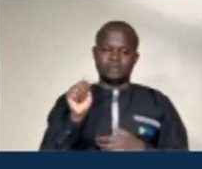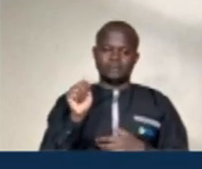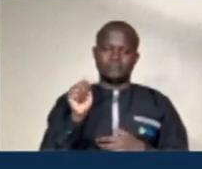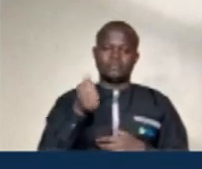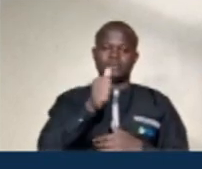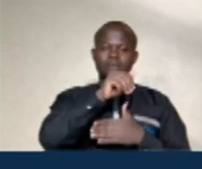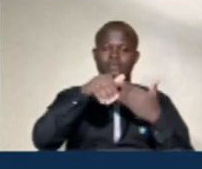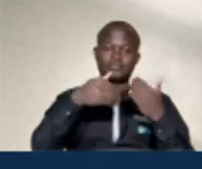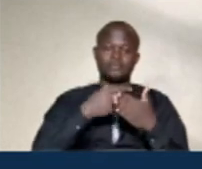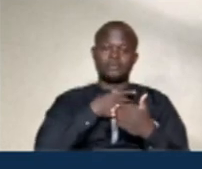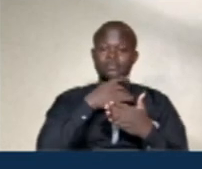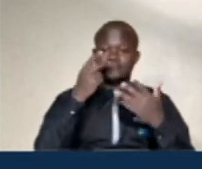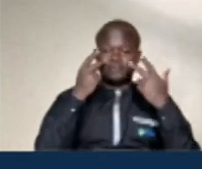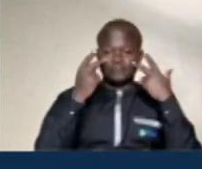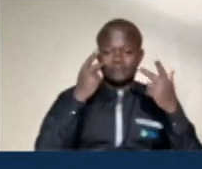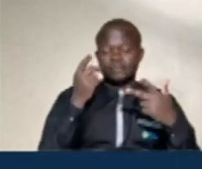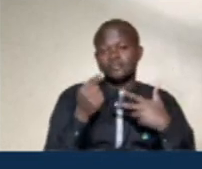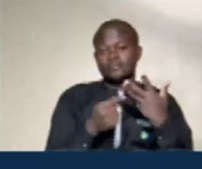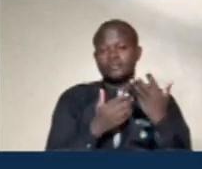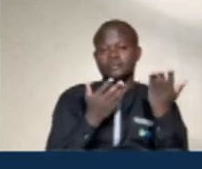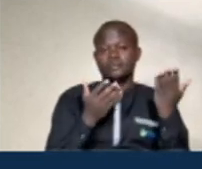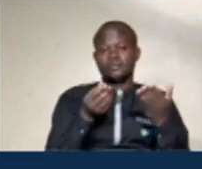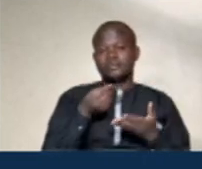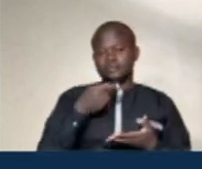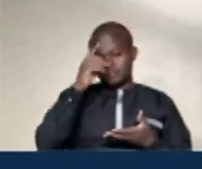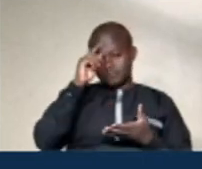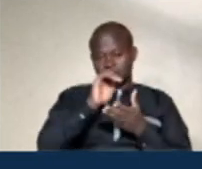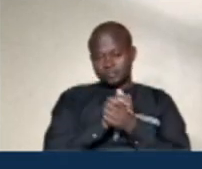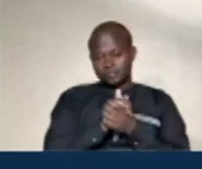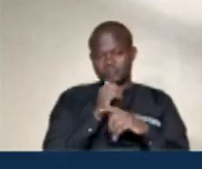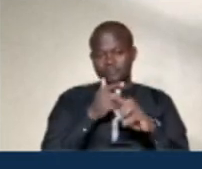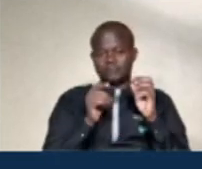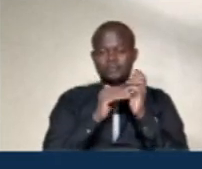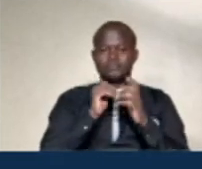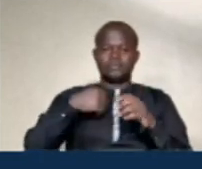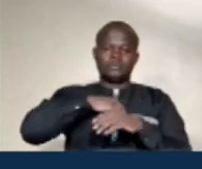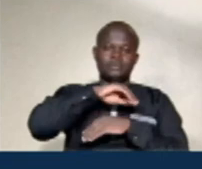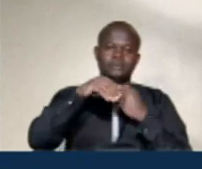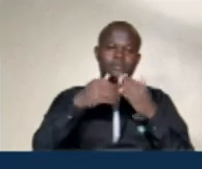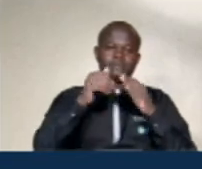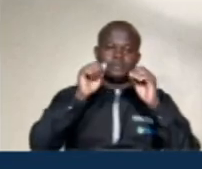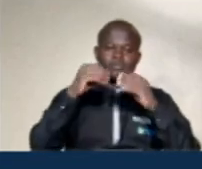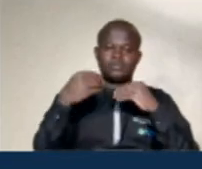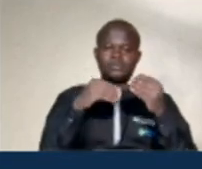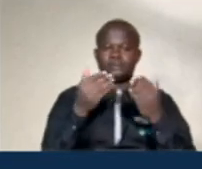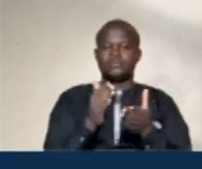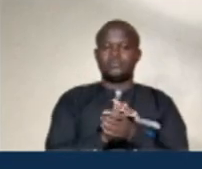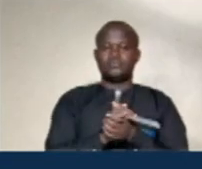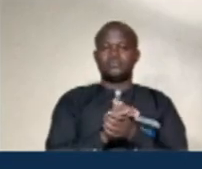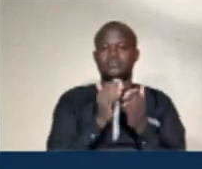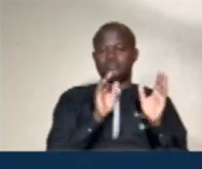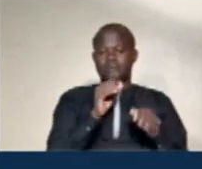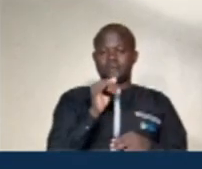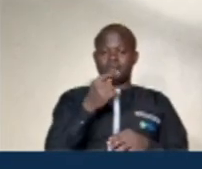mwese mwahasuye mwahabonye haraduha icyizere kandi twese twabibonye ibikoresho bihari. Uretse muri